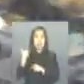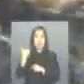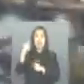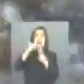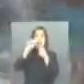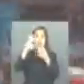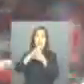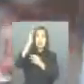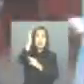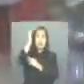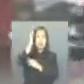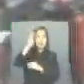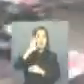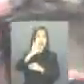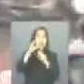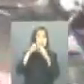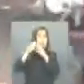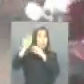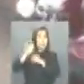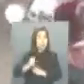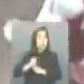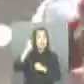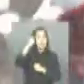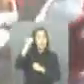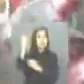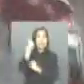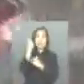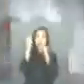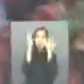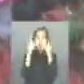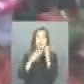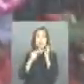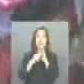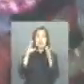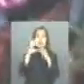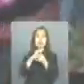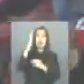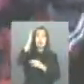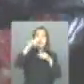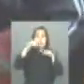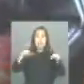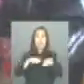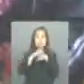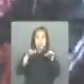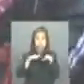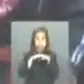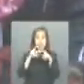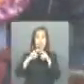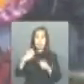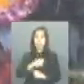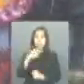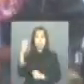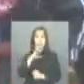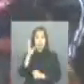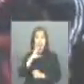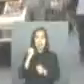ราศัยใหญ่ของพรรควันพรุ่งนี้จะไม่มีความรุนแรงใดเกิดขึ้นโดยเป็นการปราศัยหาเสียงตามปกติและไม่ได้ต้องการจุดชน